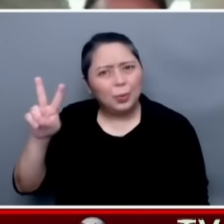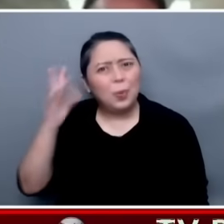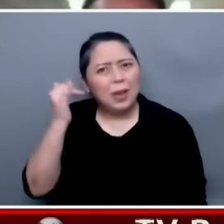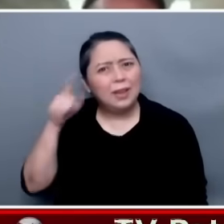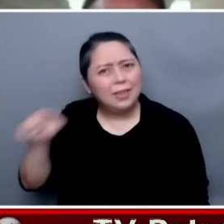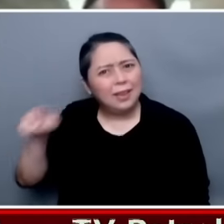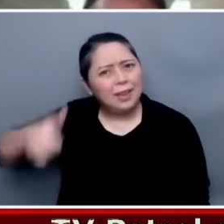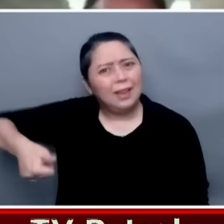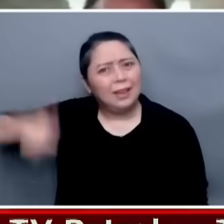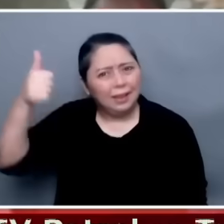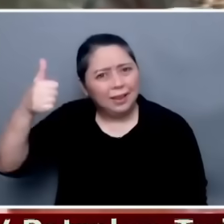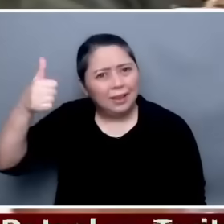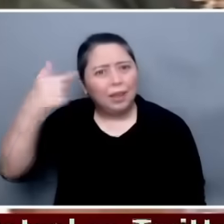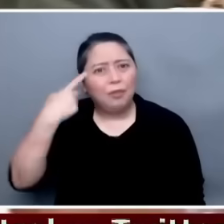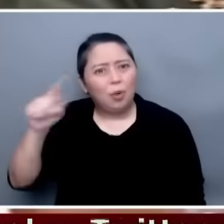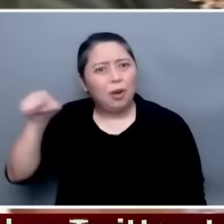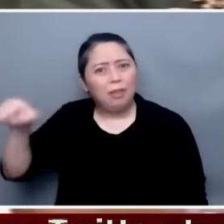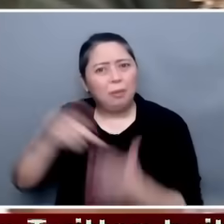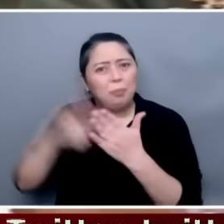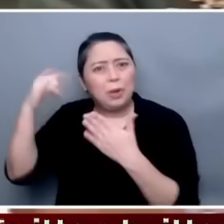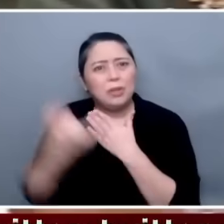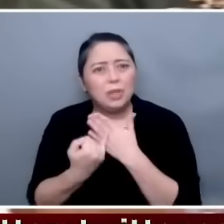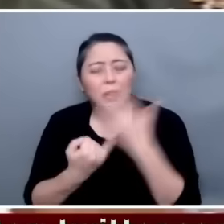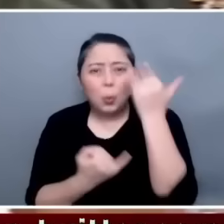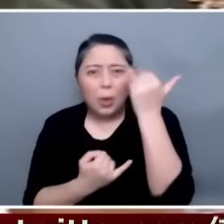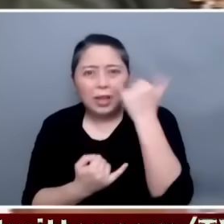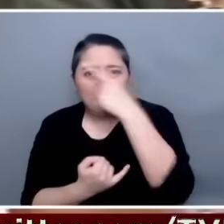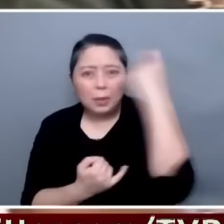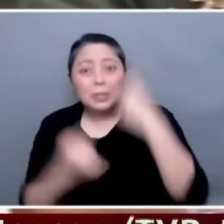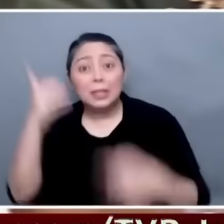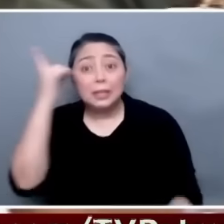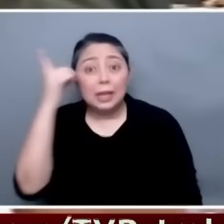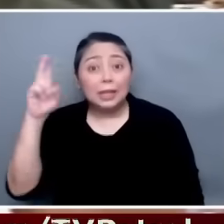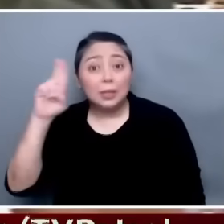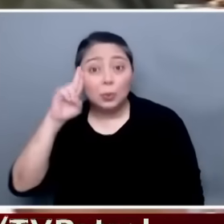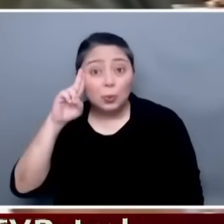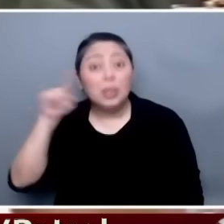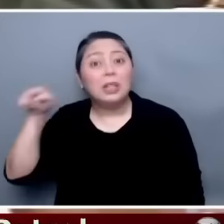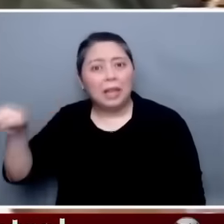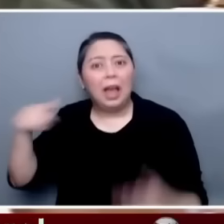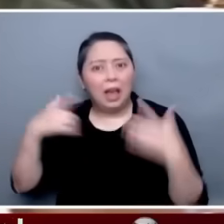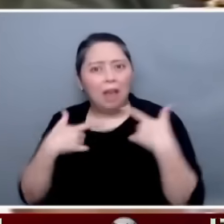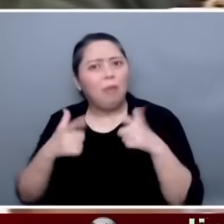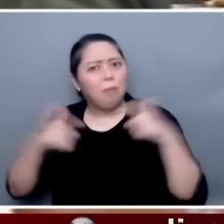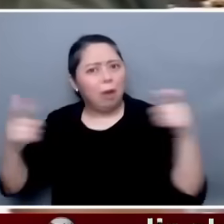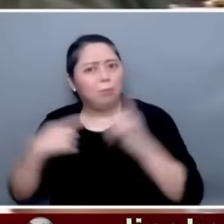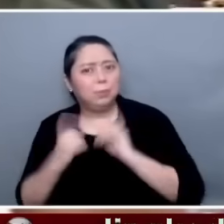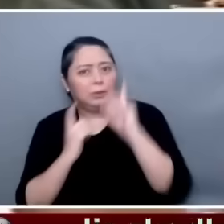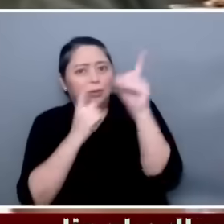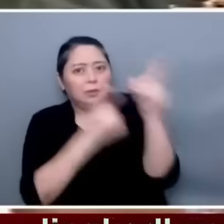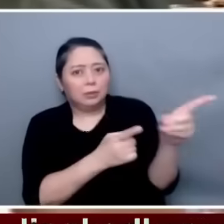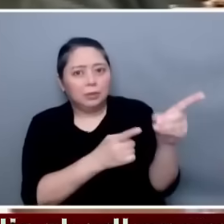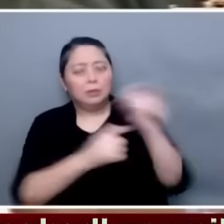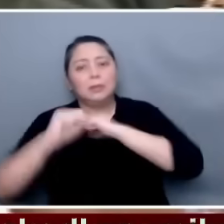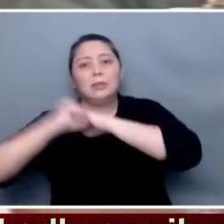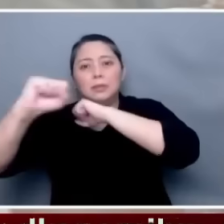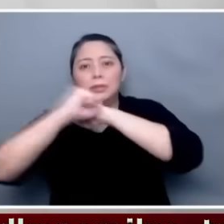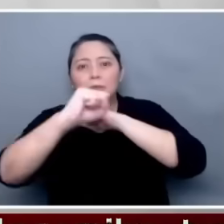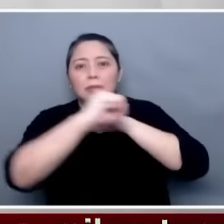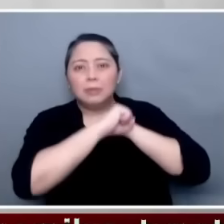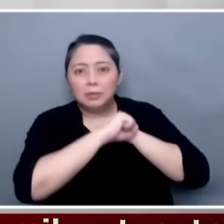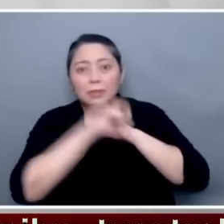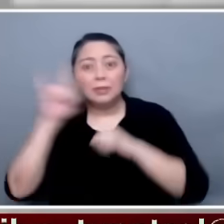winning bidder ng proyekto. Isa kasi si Dennis Uy sa nag-donate sa kampanya ni Pangulong Duterte noong